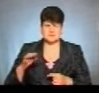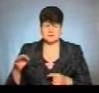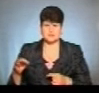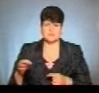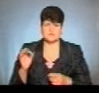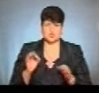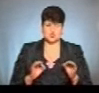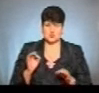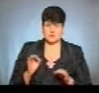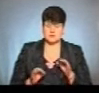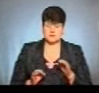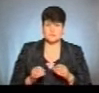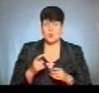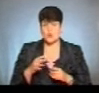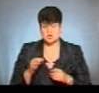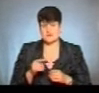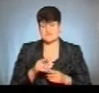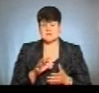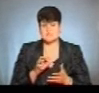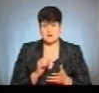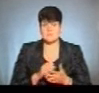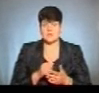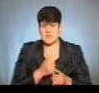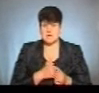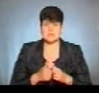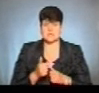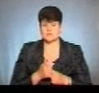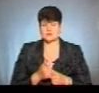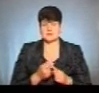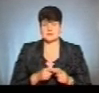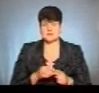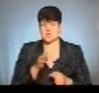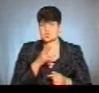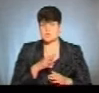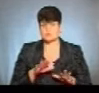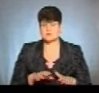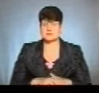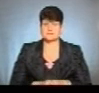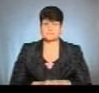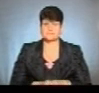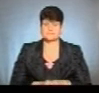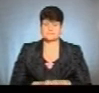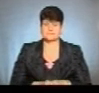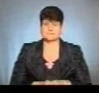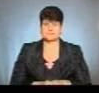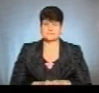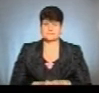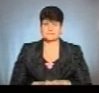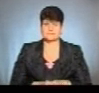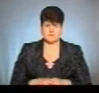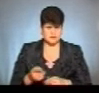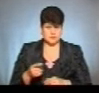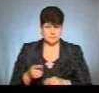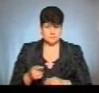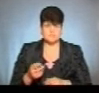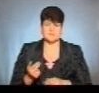відсотків. Давайте все-таки... Хоча він займає лідируючі на даний час позиції. 20, це на Тернопільщині.